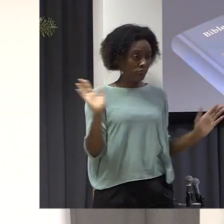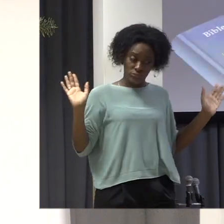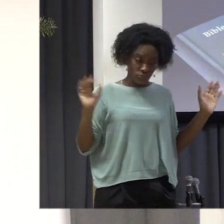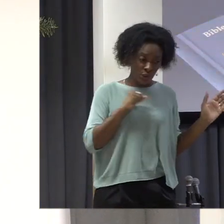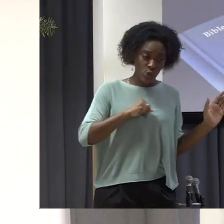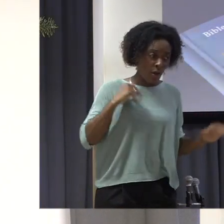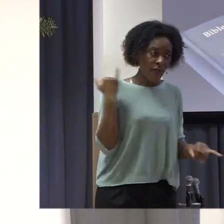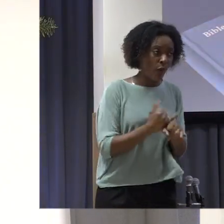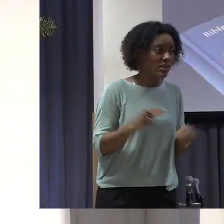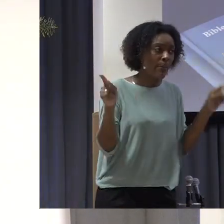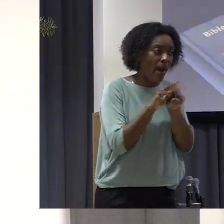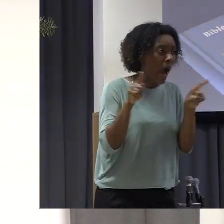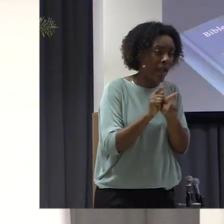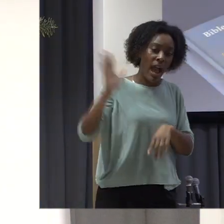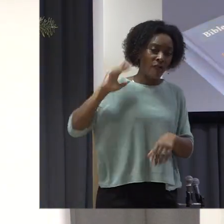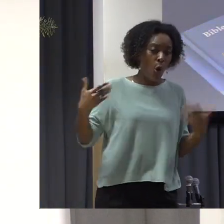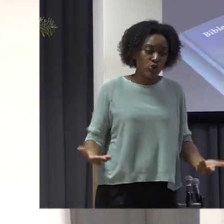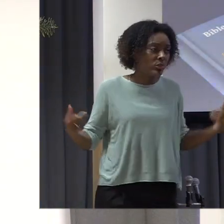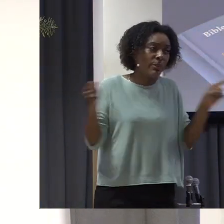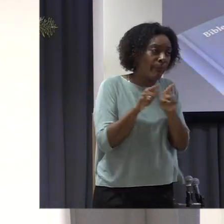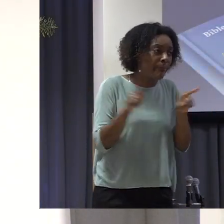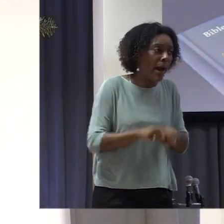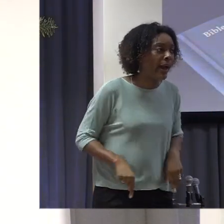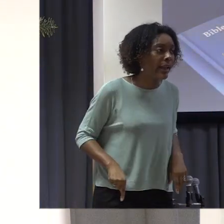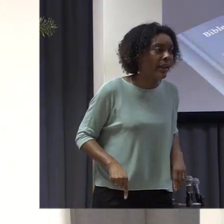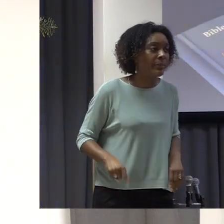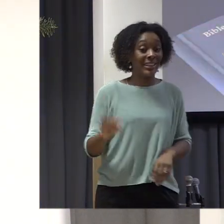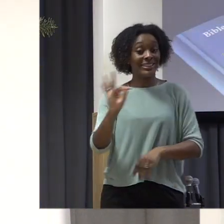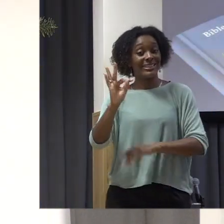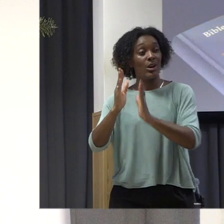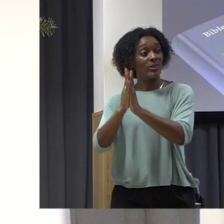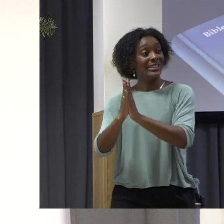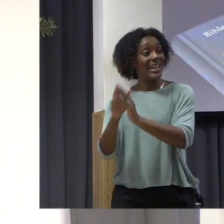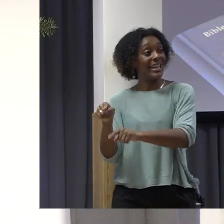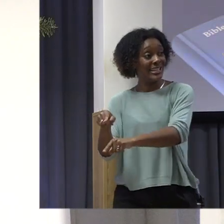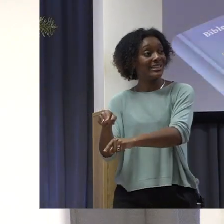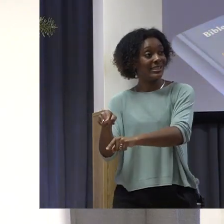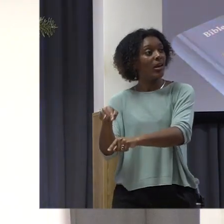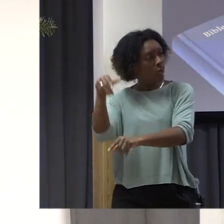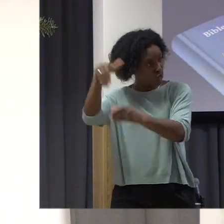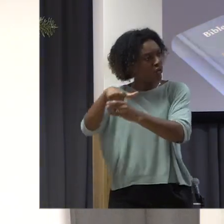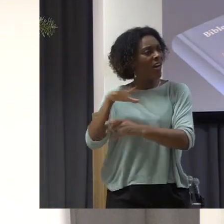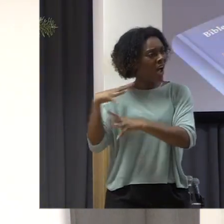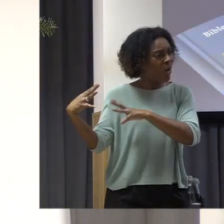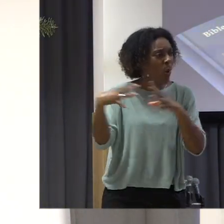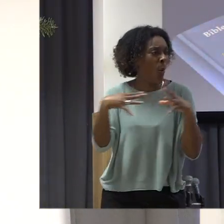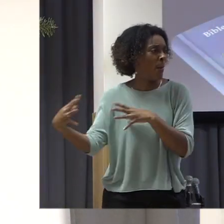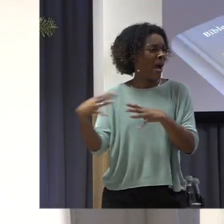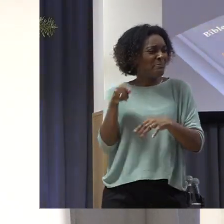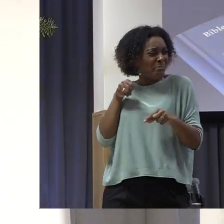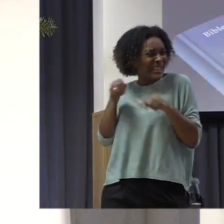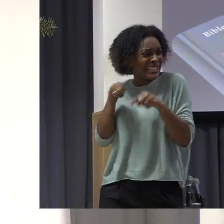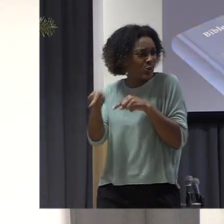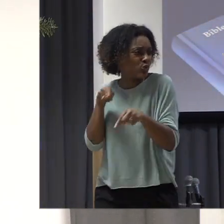l'Épître. Les Thessaloniciens ont reçu ce message parmi les combats, parmi les obstacles, parmi les